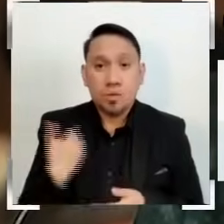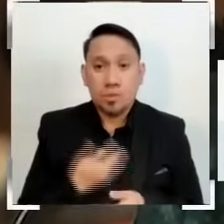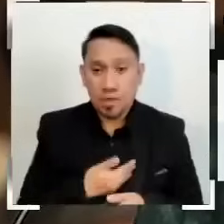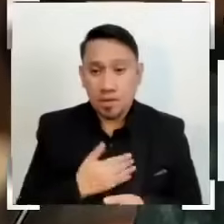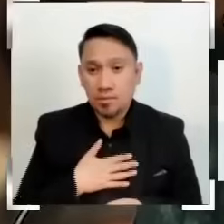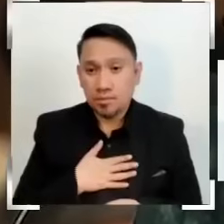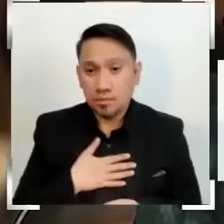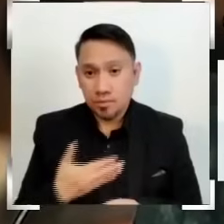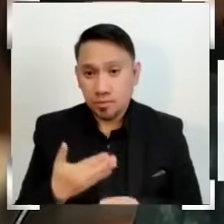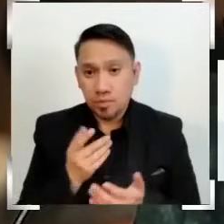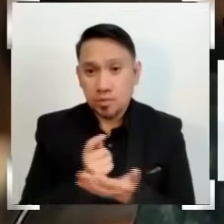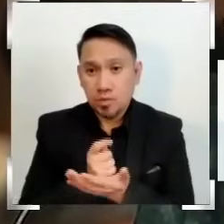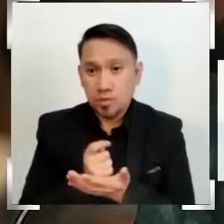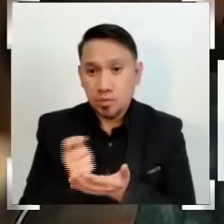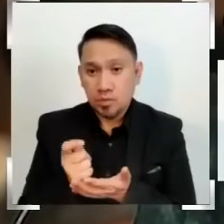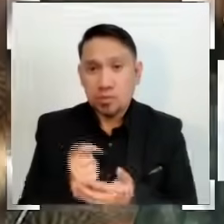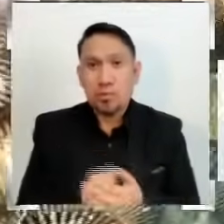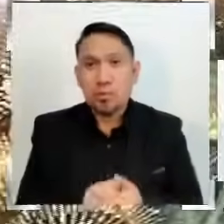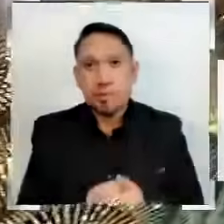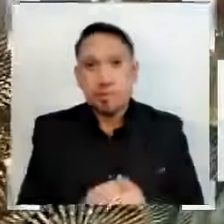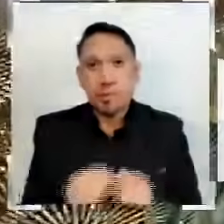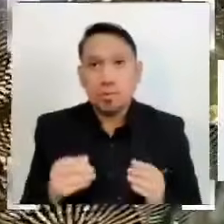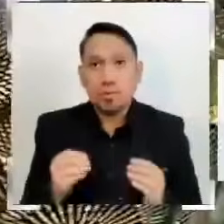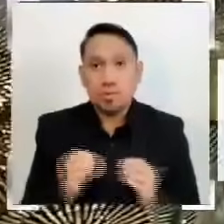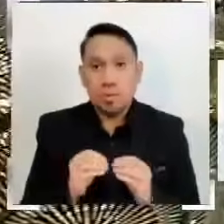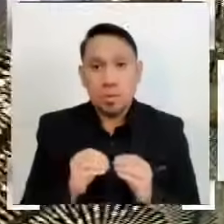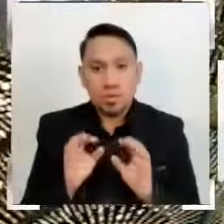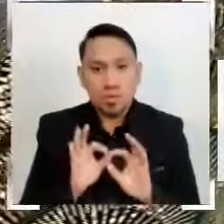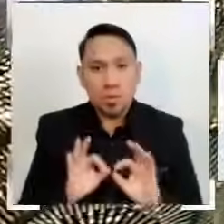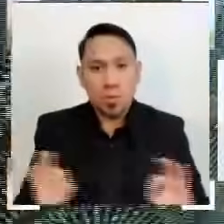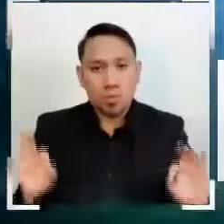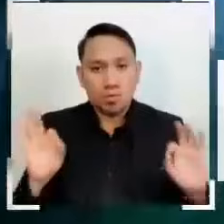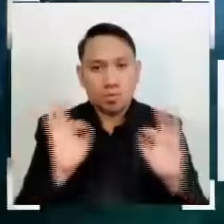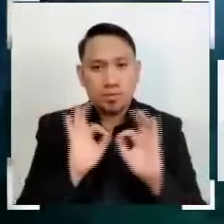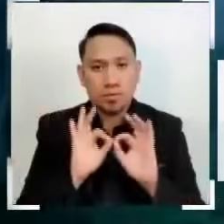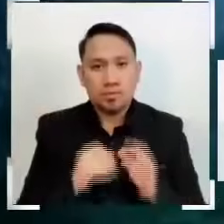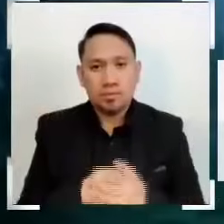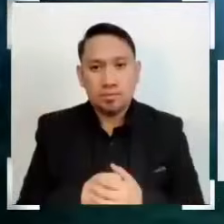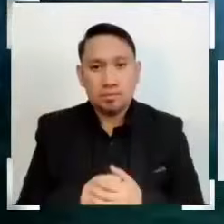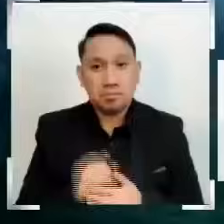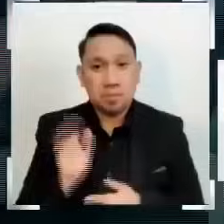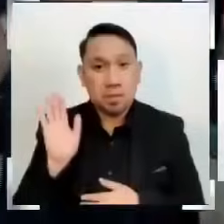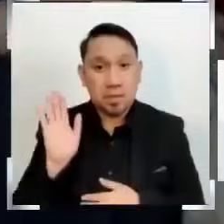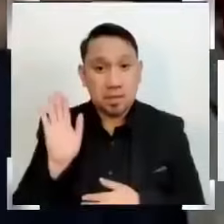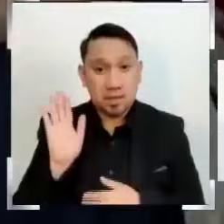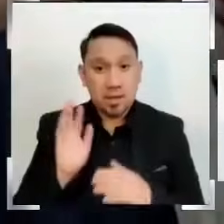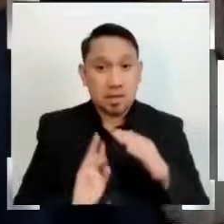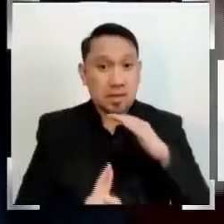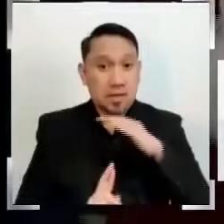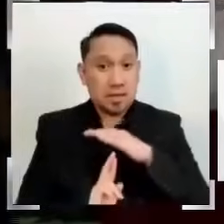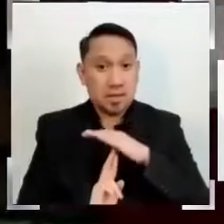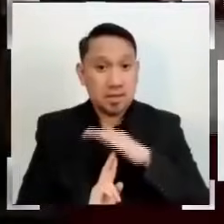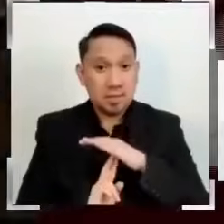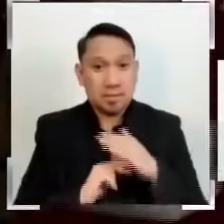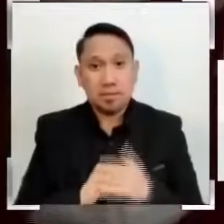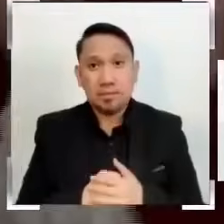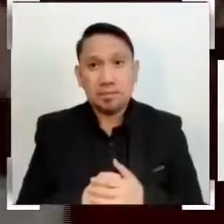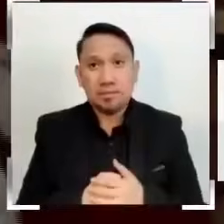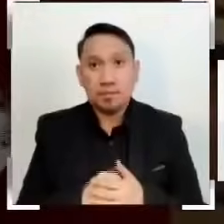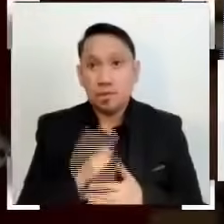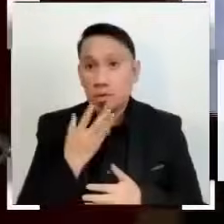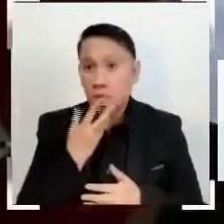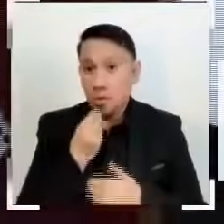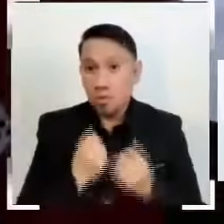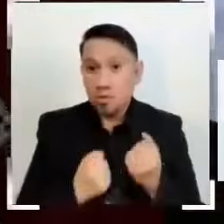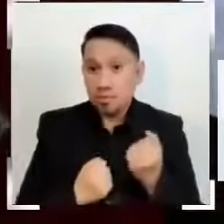truth above all else. Sa pag-anunsyo ni FLG ng kanyang pagre-retiro, hahalili sa kanya bilang